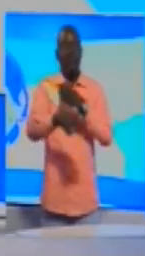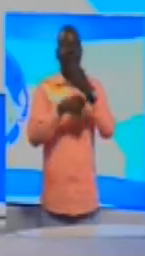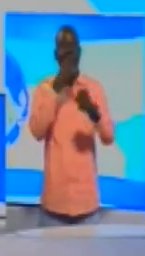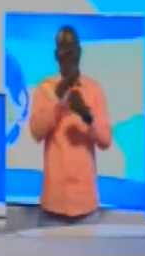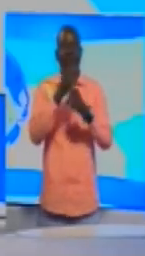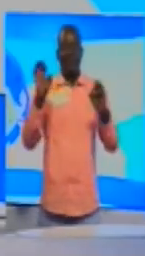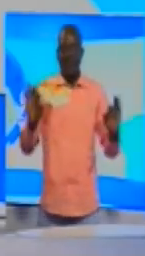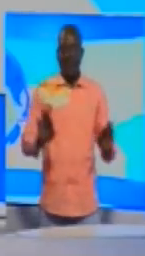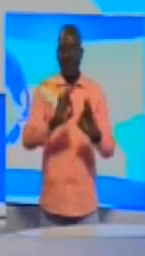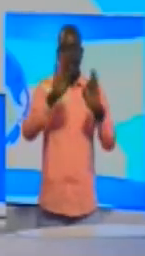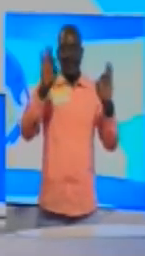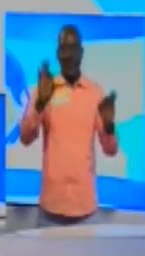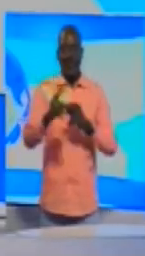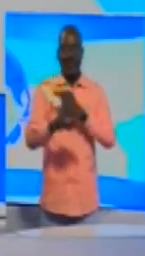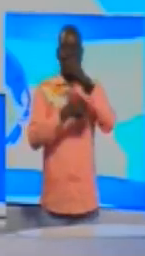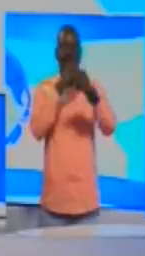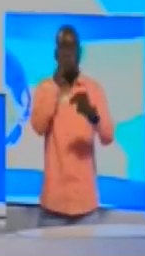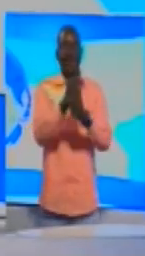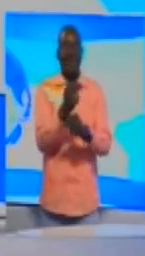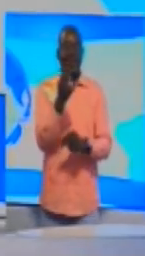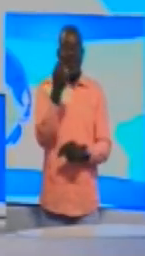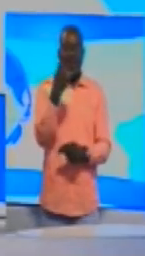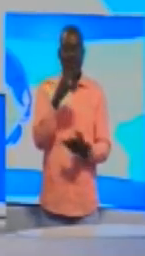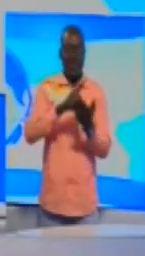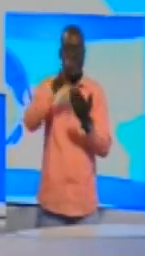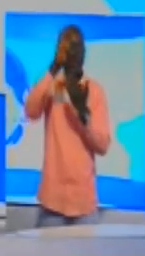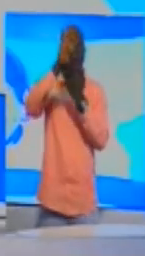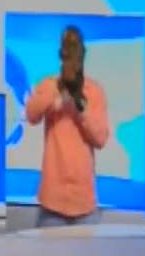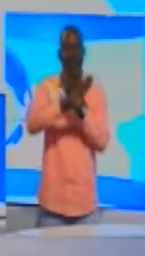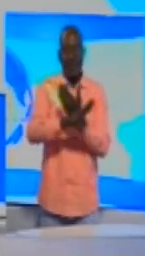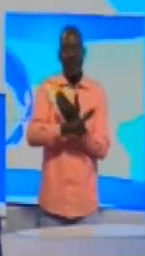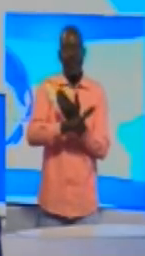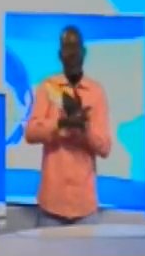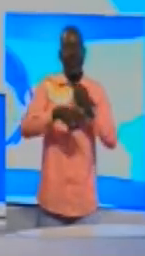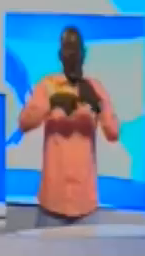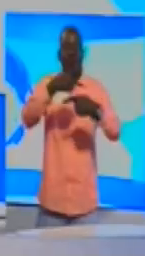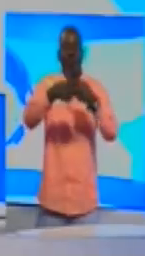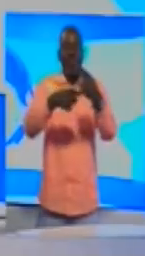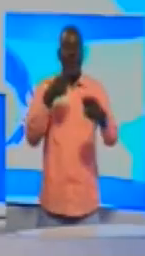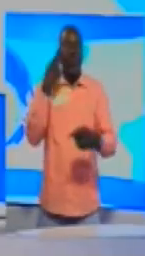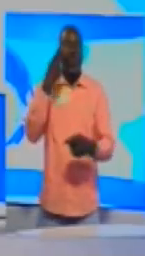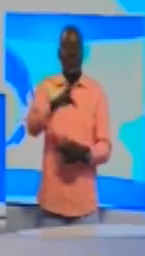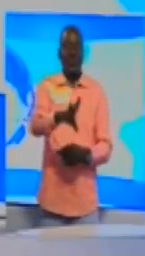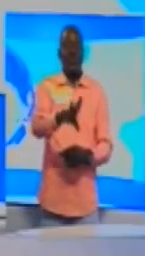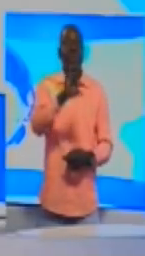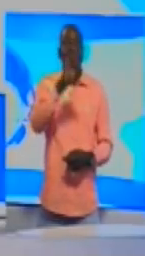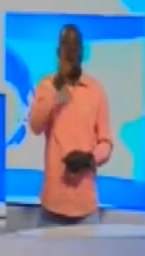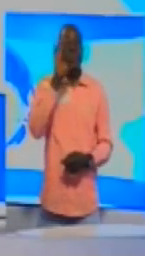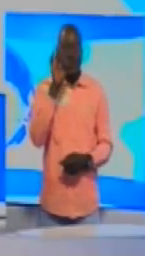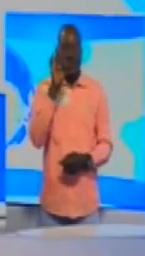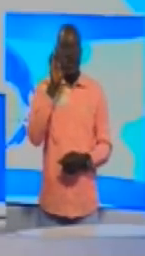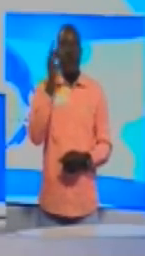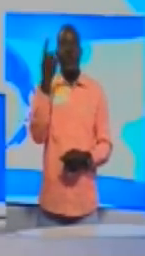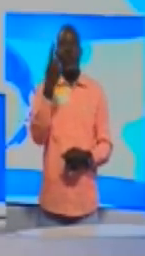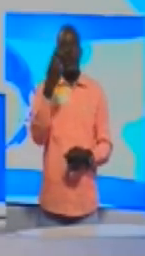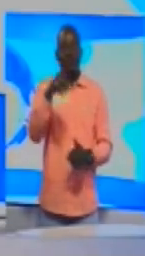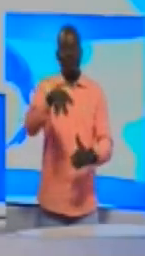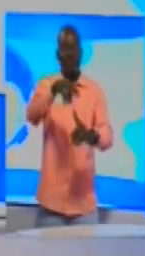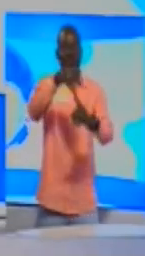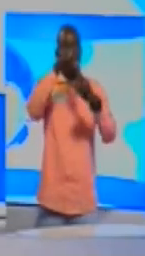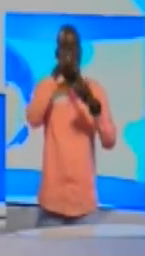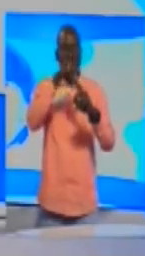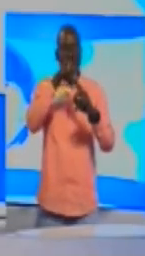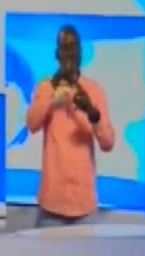festivités de la fête nationale le 11 décembre. On y va donc pour découvrir une des